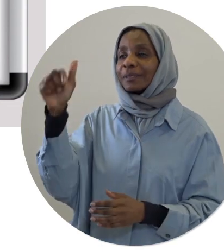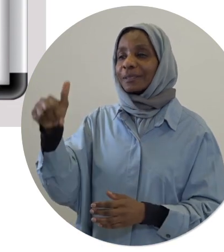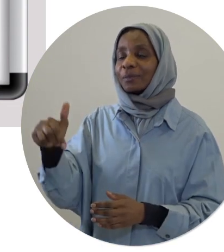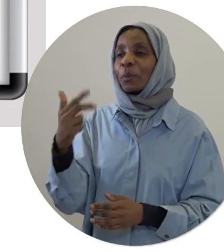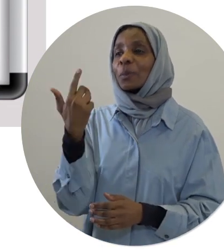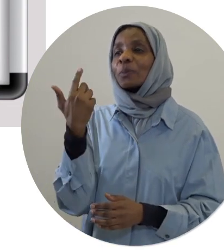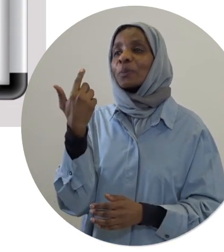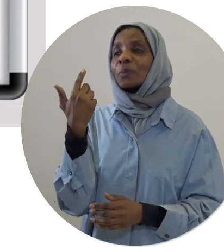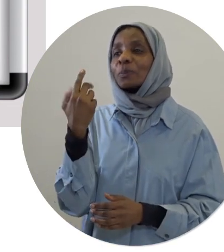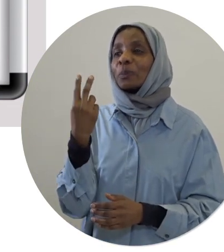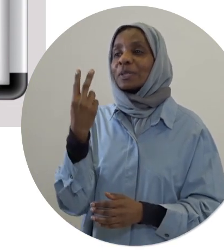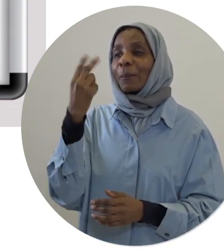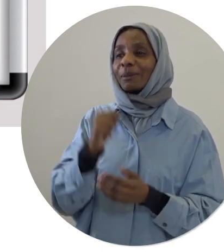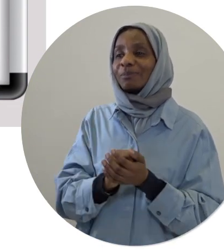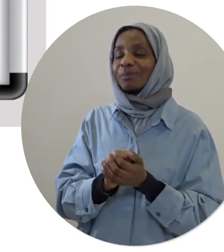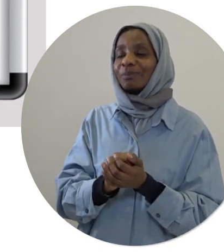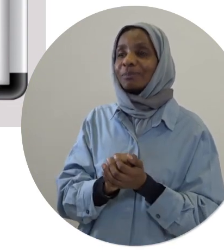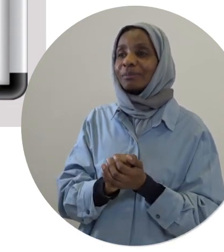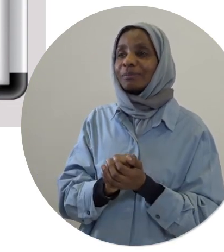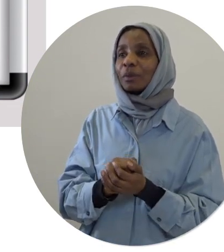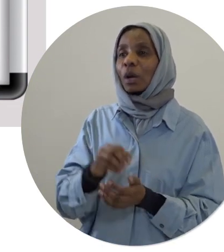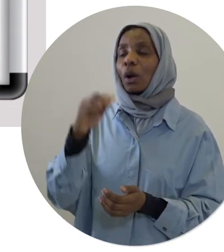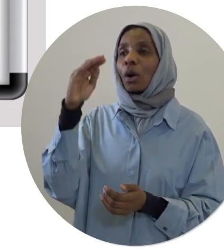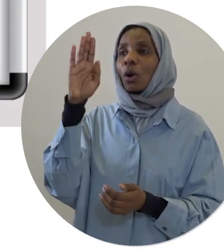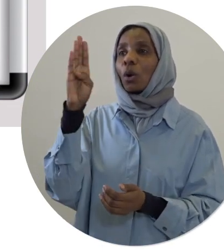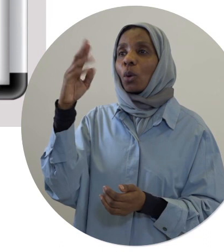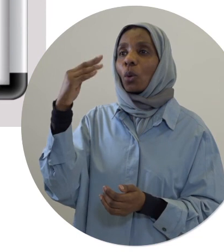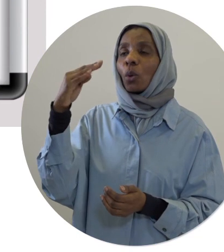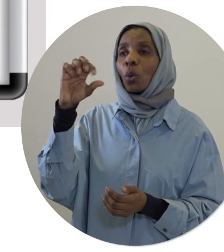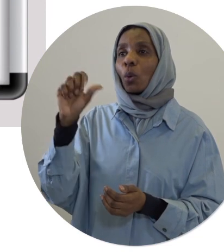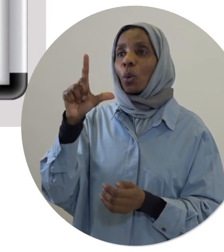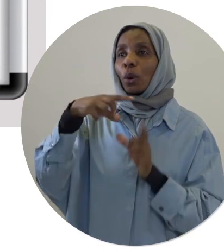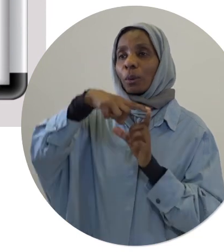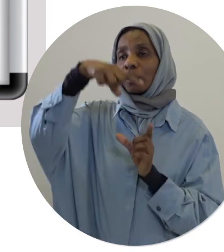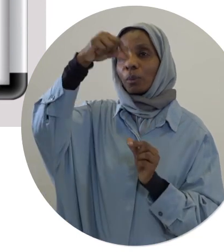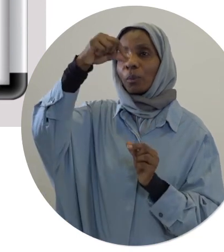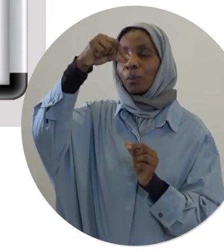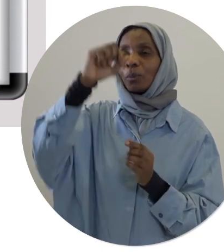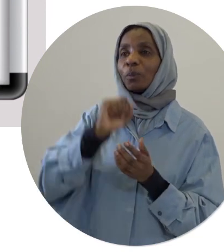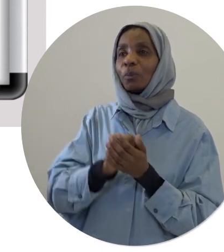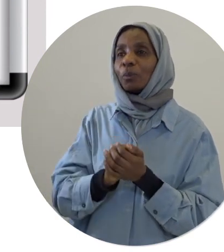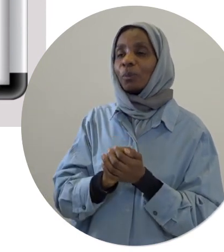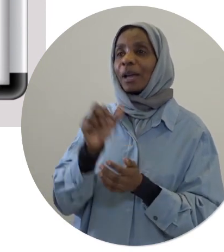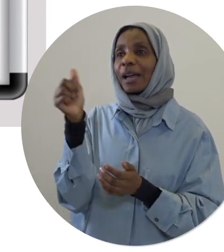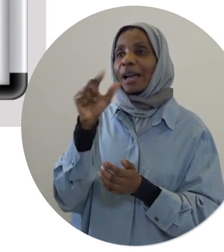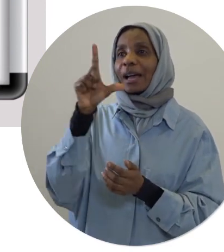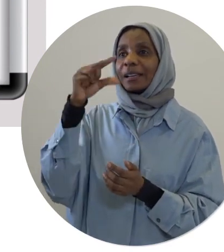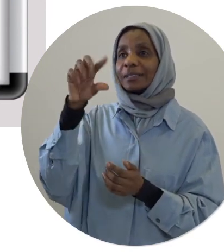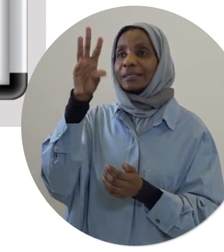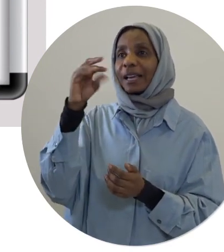الألدهيد المقابل، اختيار رقم 7. كحول البنزيل سيتأكسد إلى البنزلدهيد